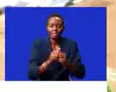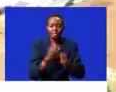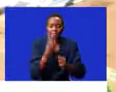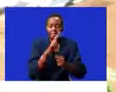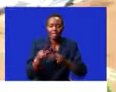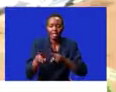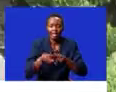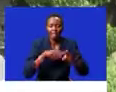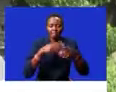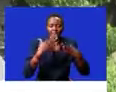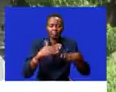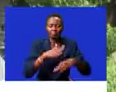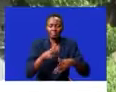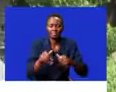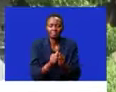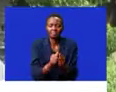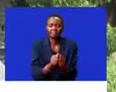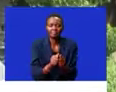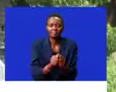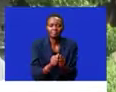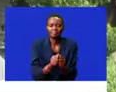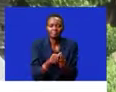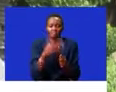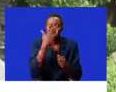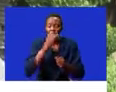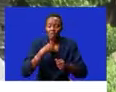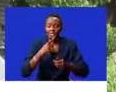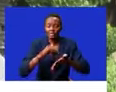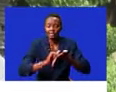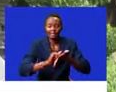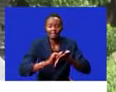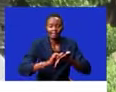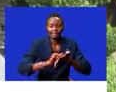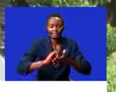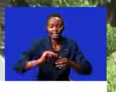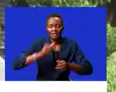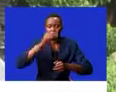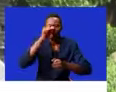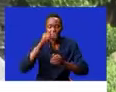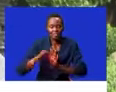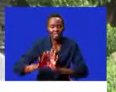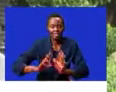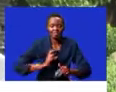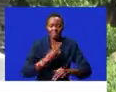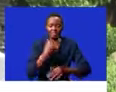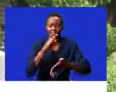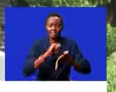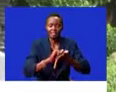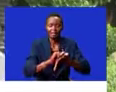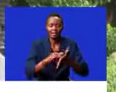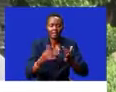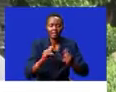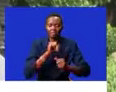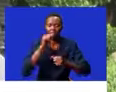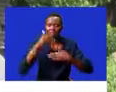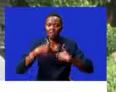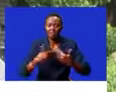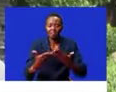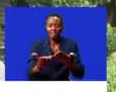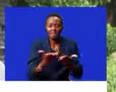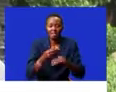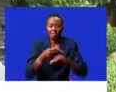wan jo Kisian. Gimomiyo wacho ni sirikal mar kaunti owitowa en yani waonge kata kar